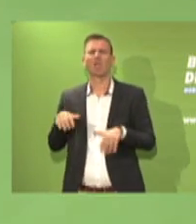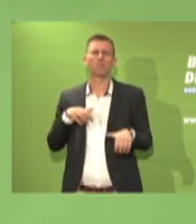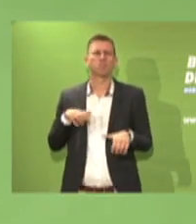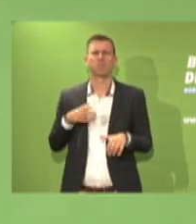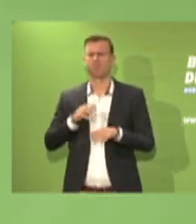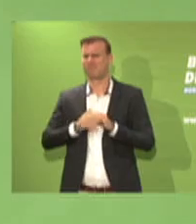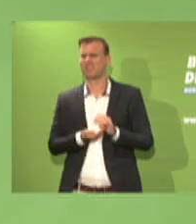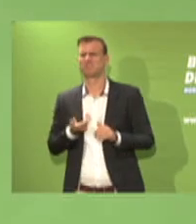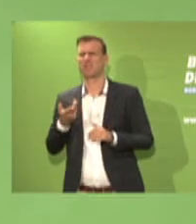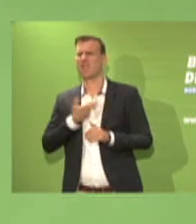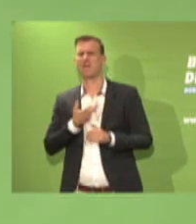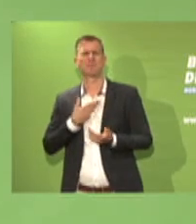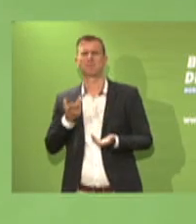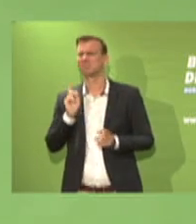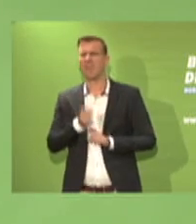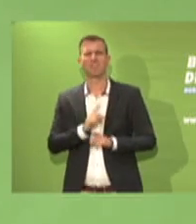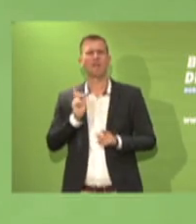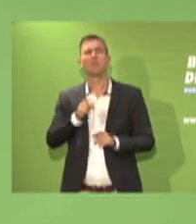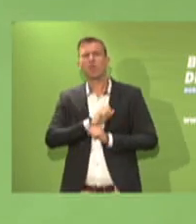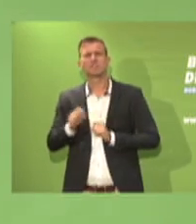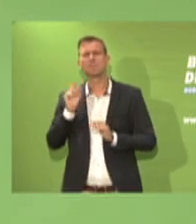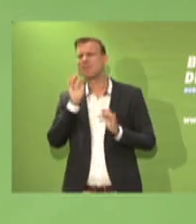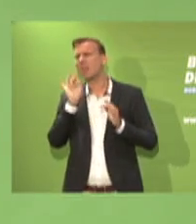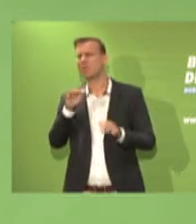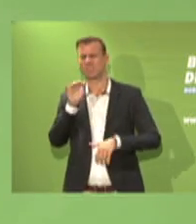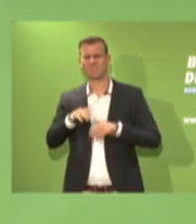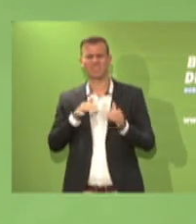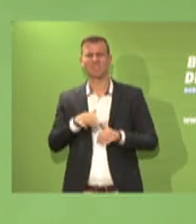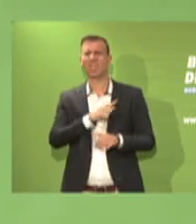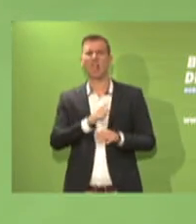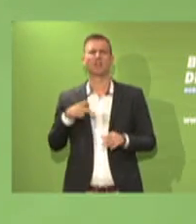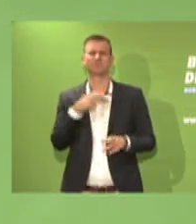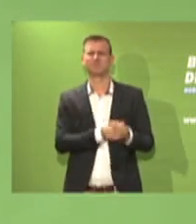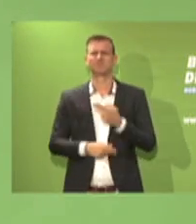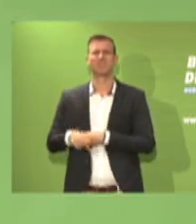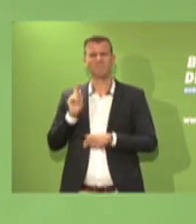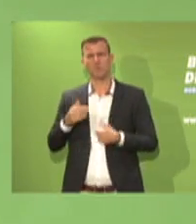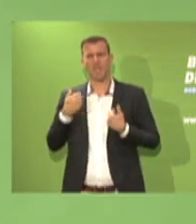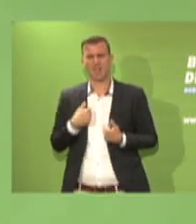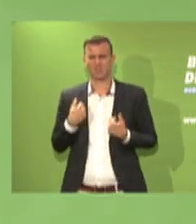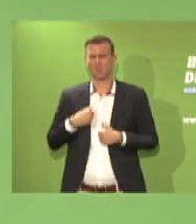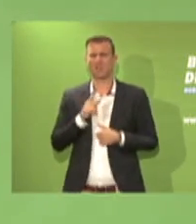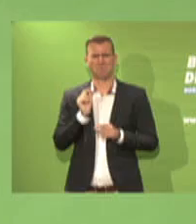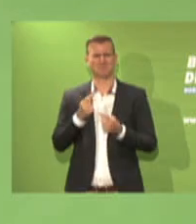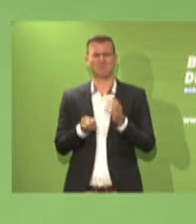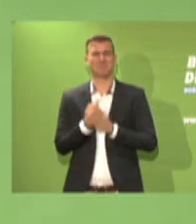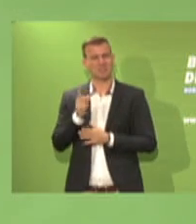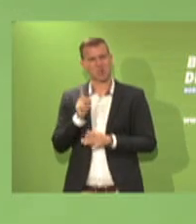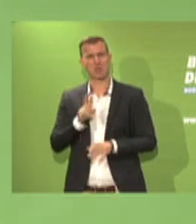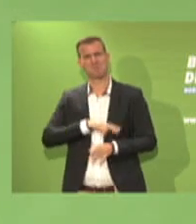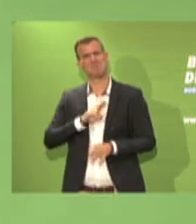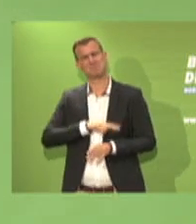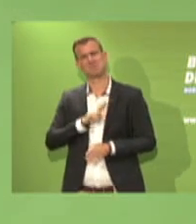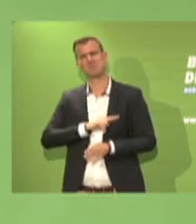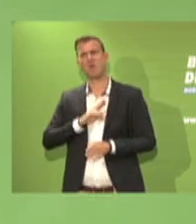findet statt? Millionenfach jedes Jahr werden Tiere zurechtgeschnitten, damit sie diese Haltung, diese widernatürliche Haltung überstehen können,